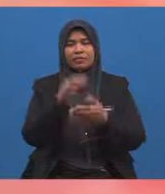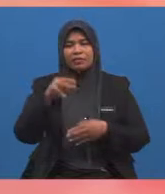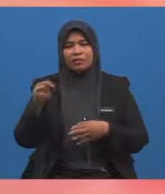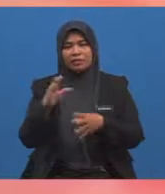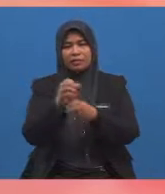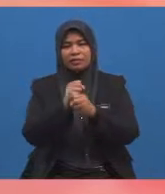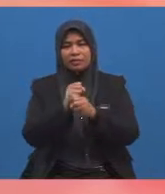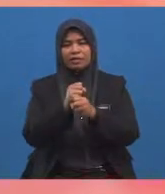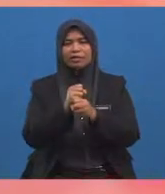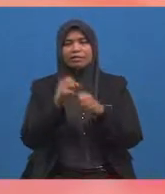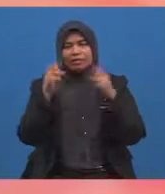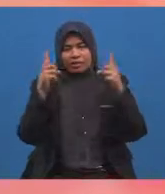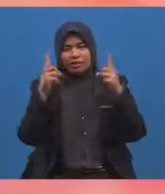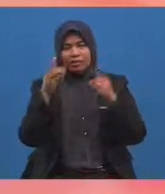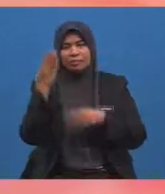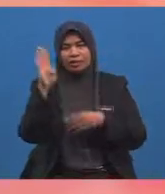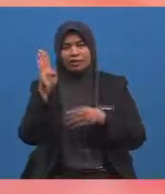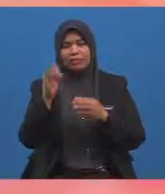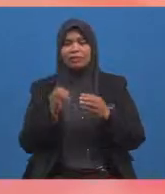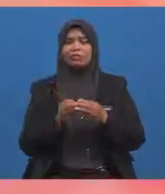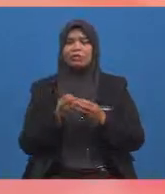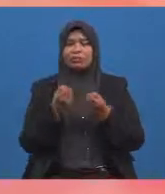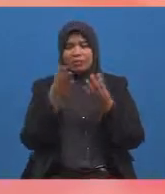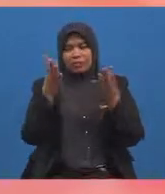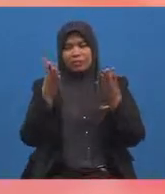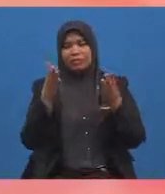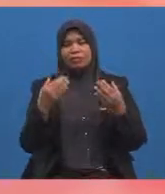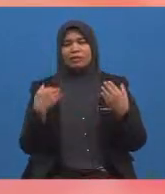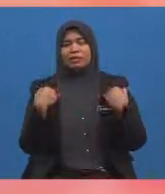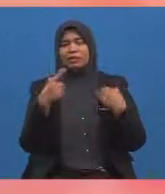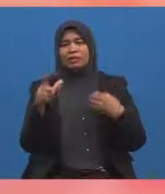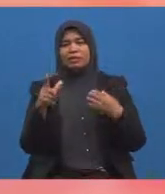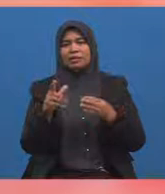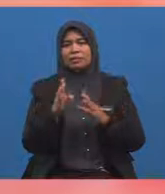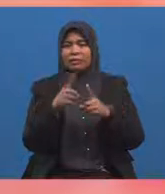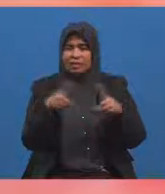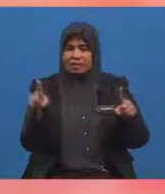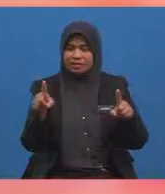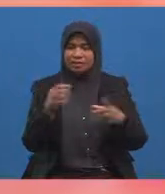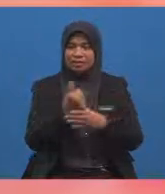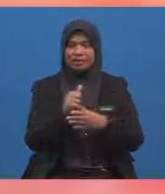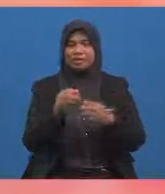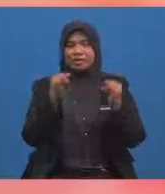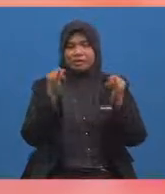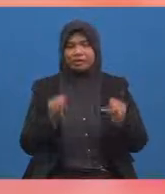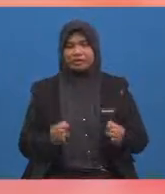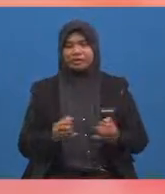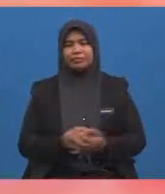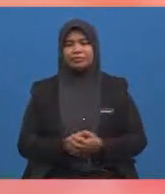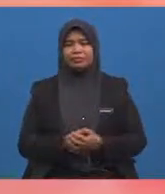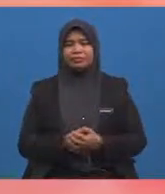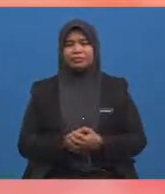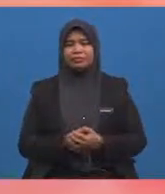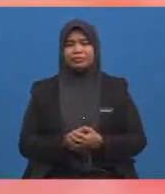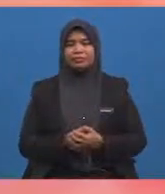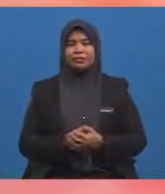dapat menyedari bahawa tumbesaran adalah berbeza antara individu. Kemudian, murid